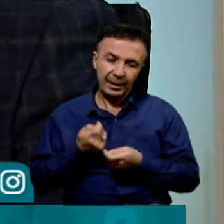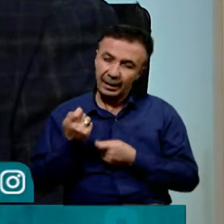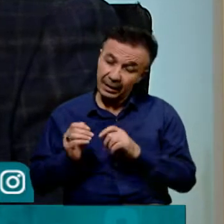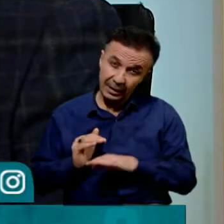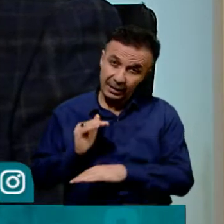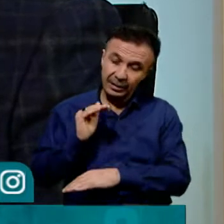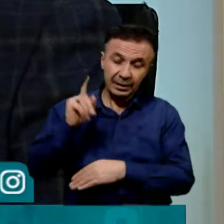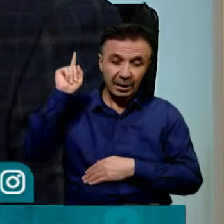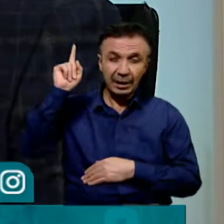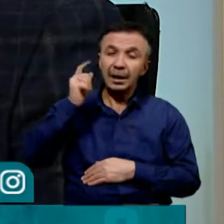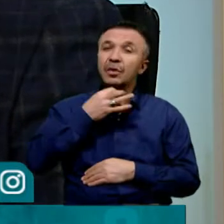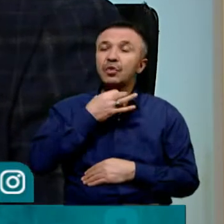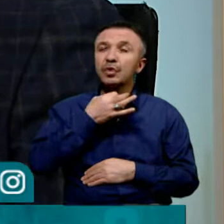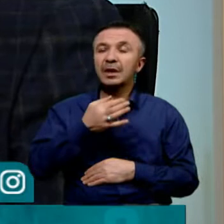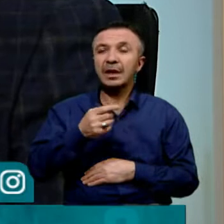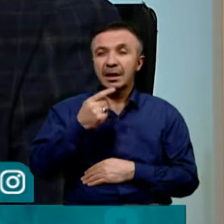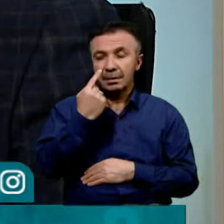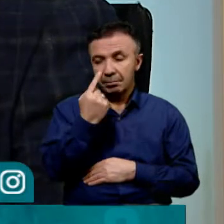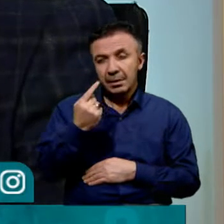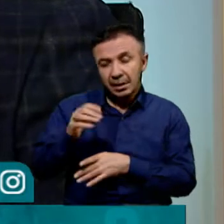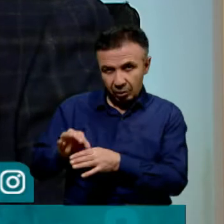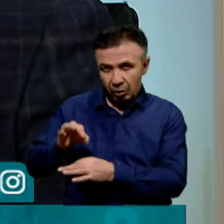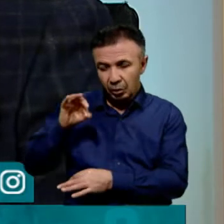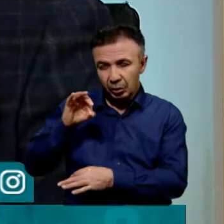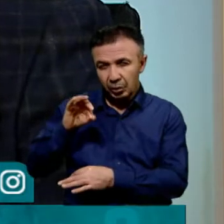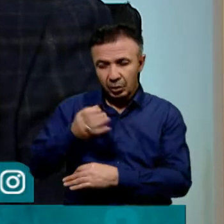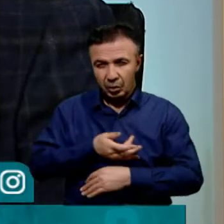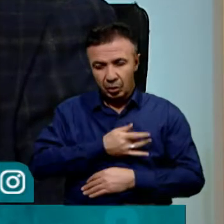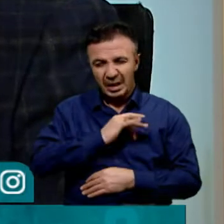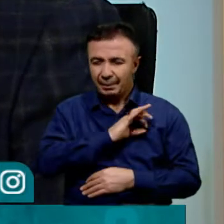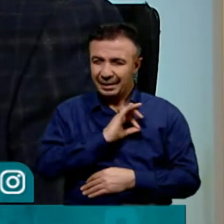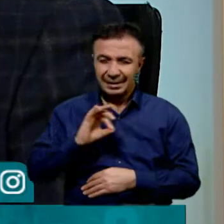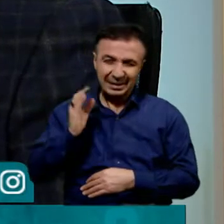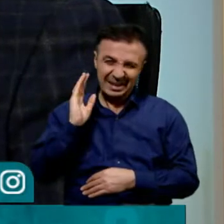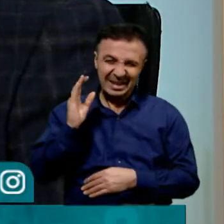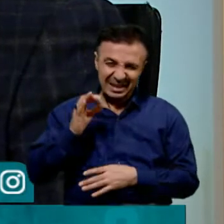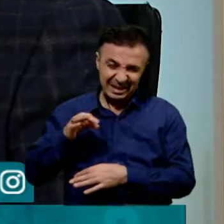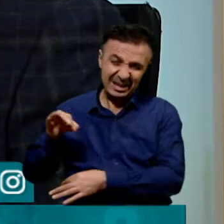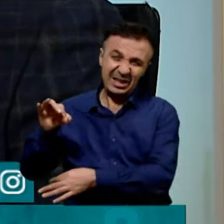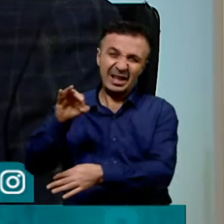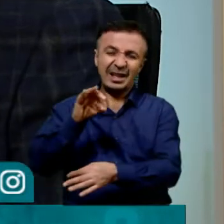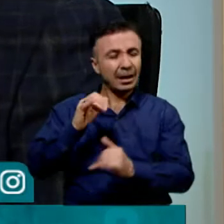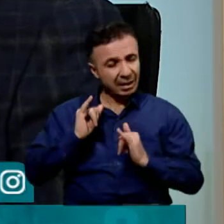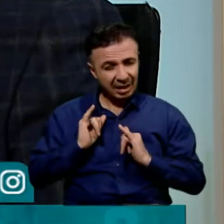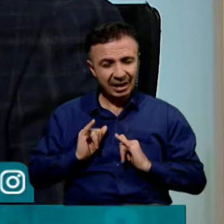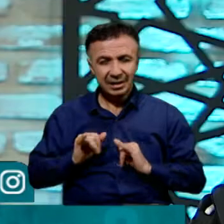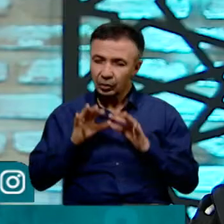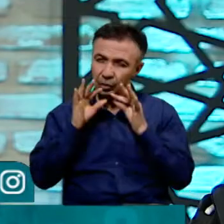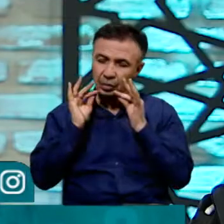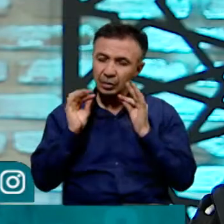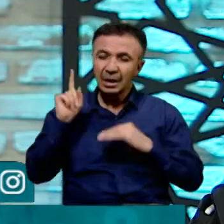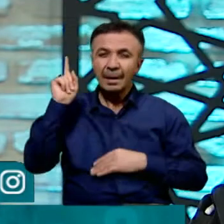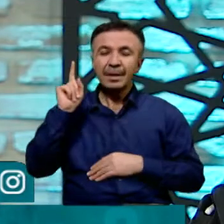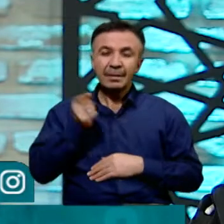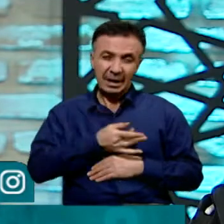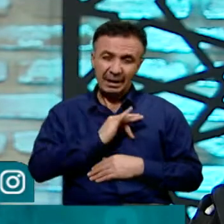Şükreden bir kul dur ondan dolayı Oo imansız gidenler den çok daha bahtiyardır Rabbim imanıyla